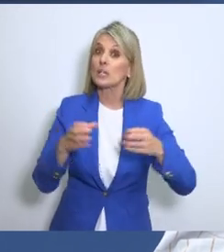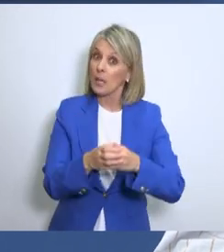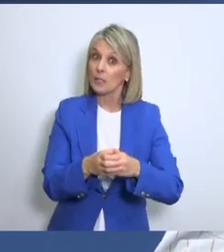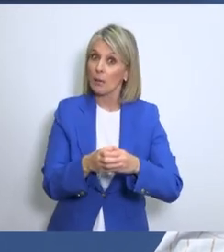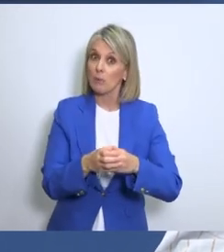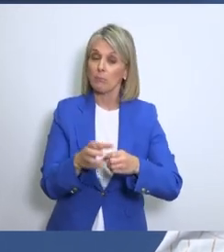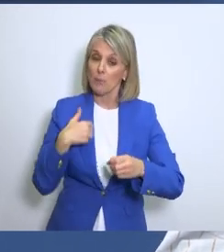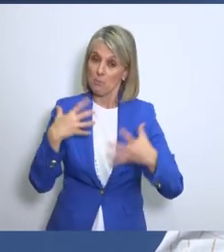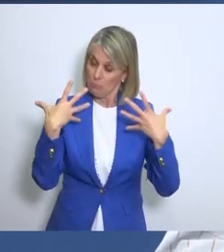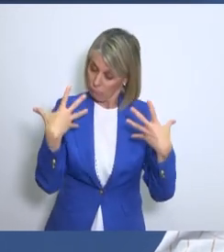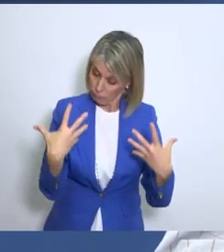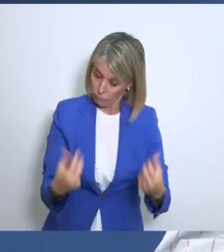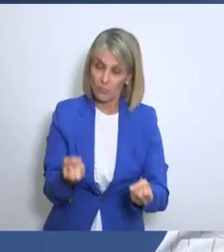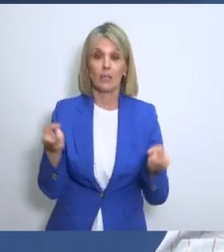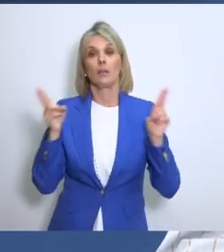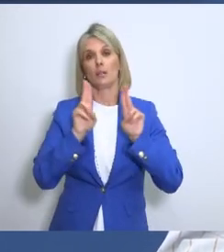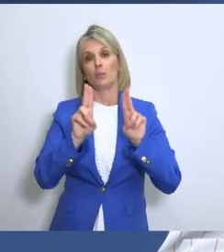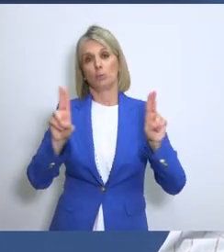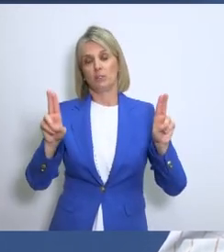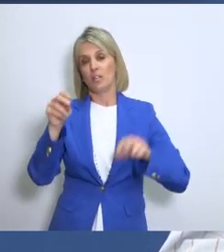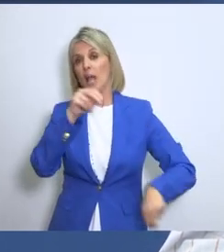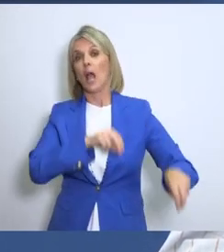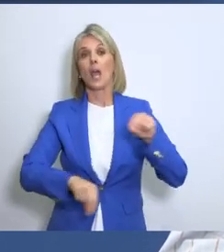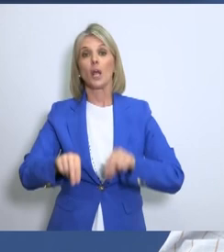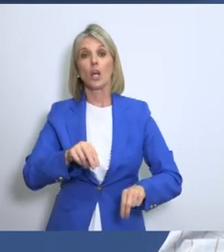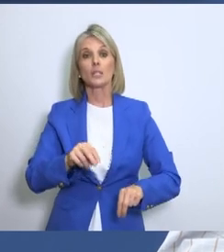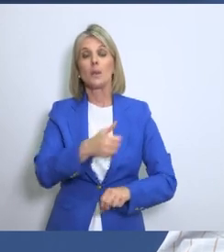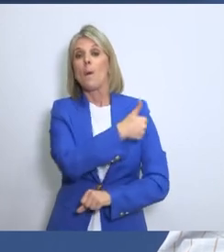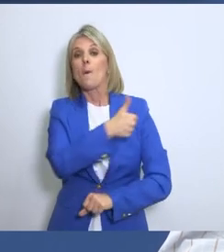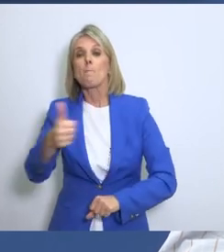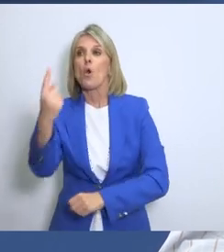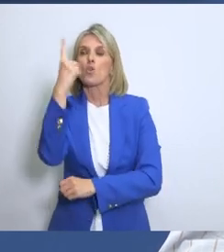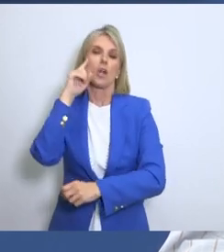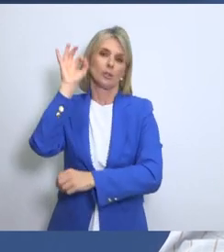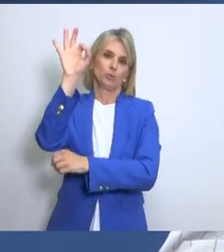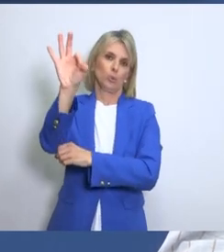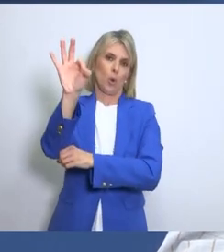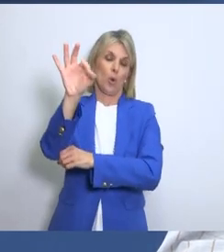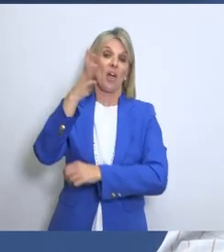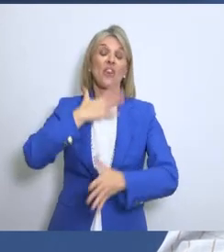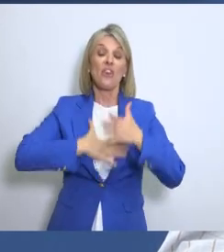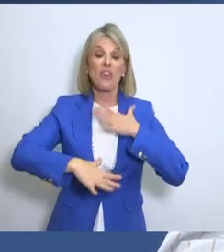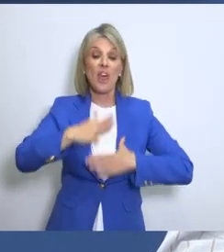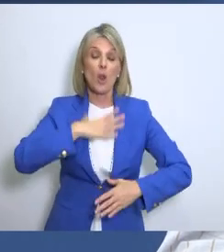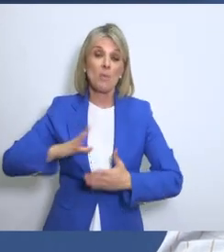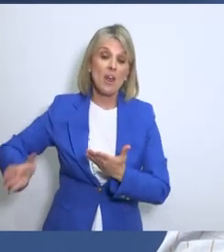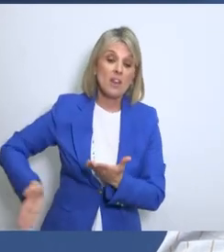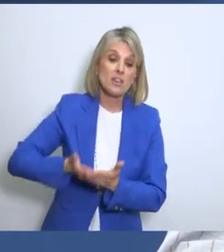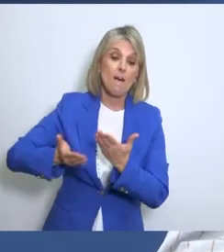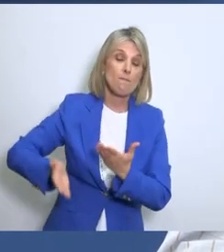και στις εκλογές με έναν και μοναδικό σκοπό, να βοηθήσει τους ίδιους